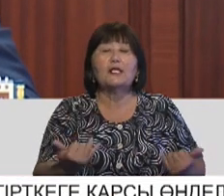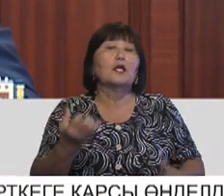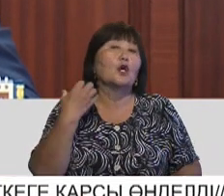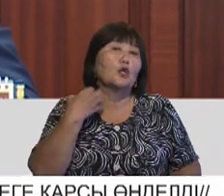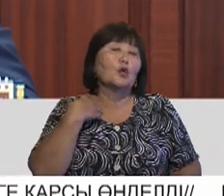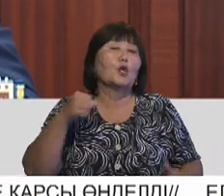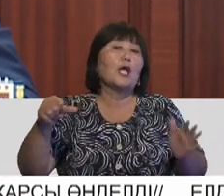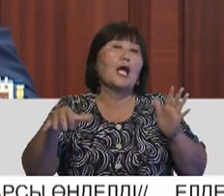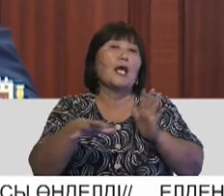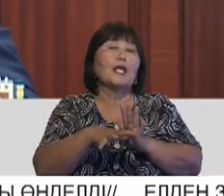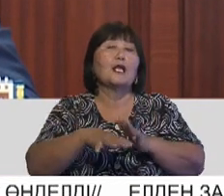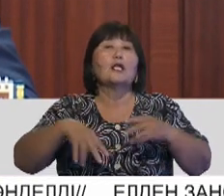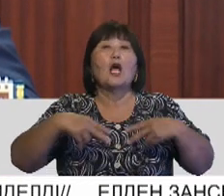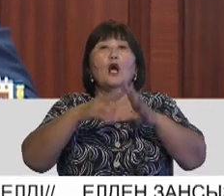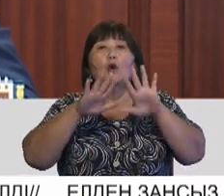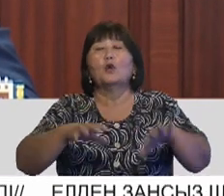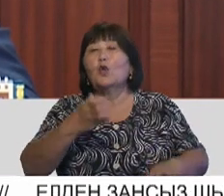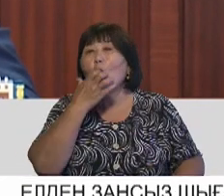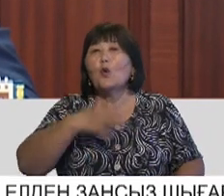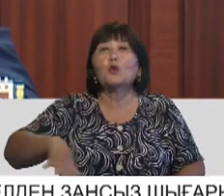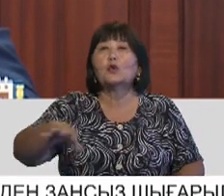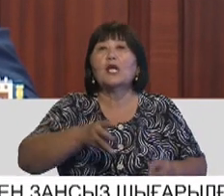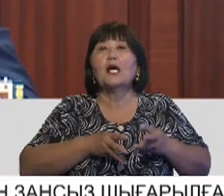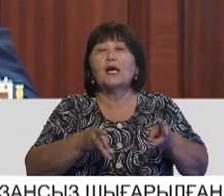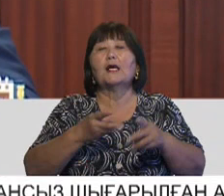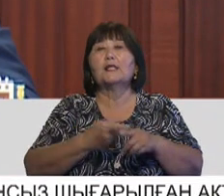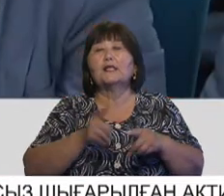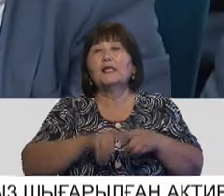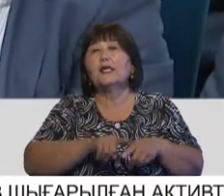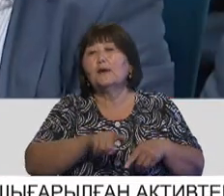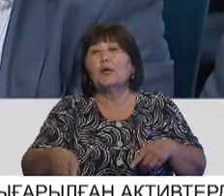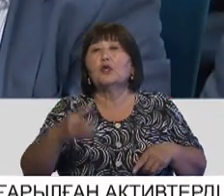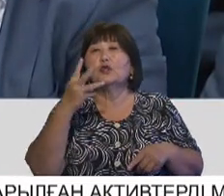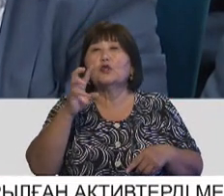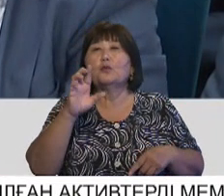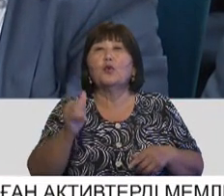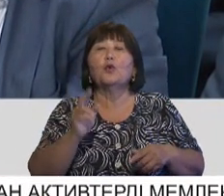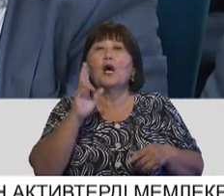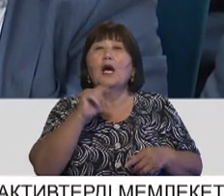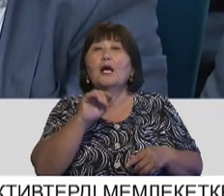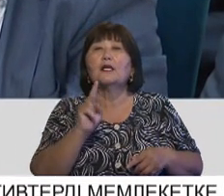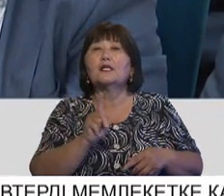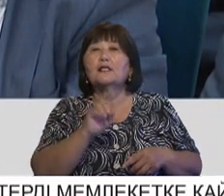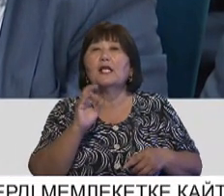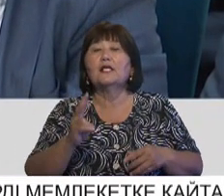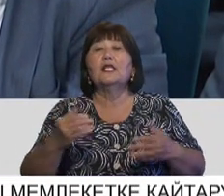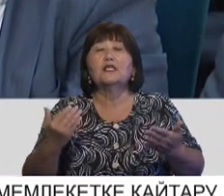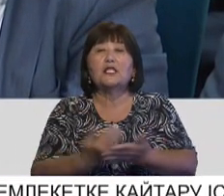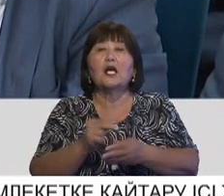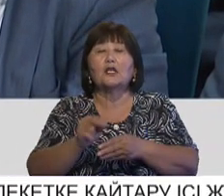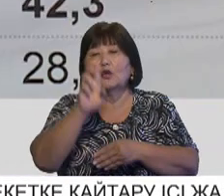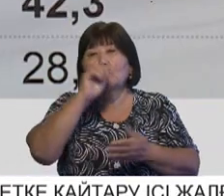жылу электр орталығы оңтүстік қазандығының Бон Энерджи маркалы 3 буу қазандығын жаңғыртуға үкімет